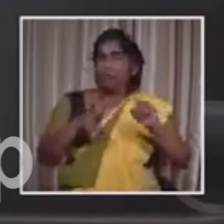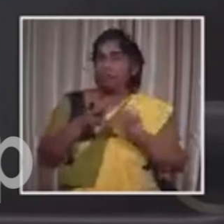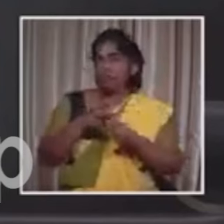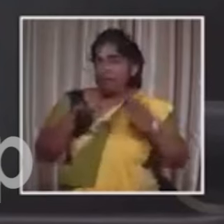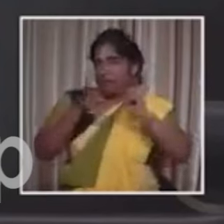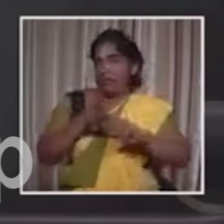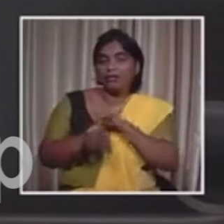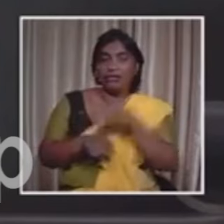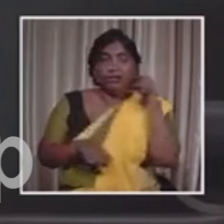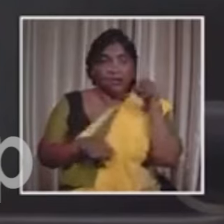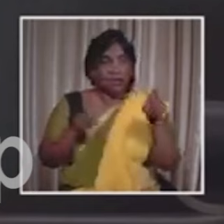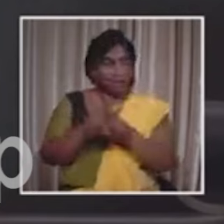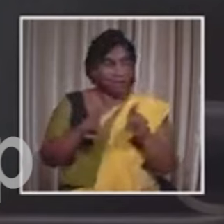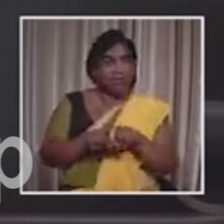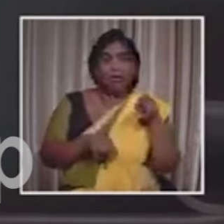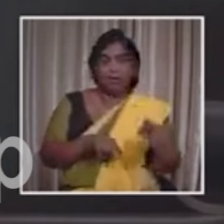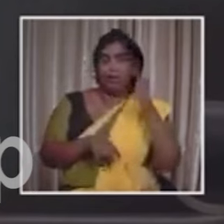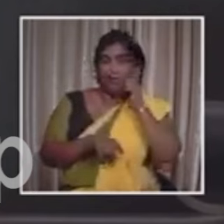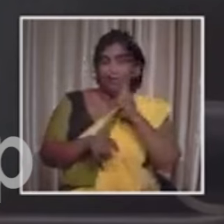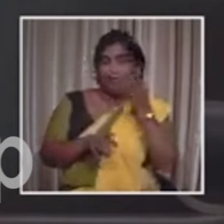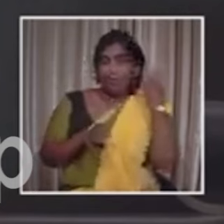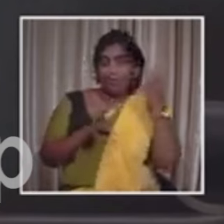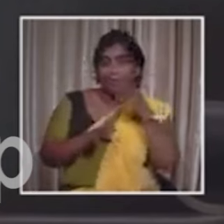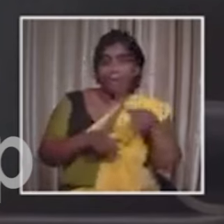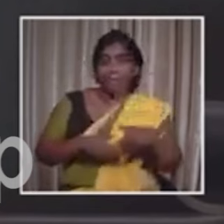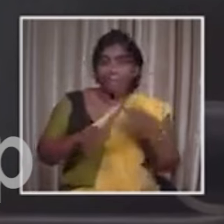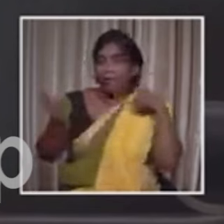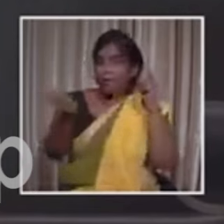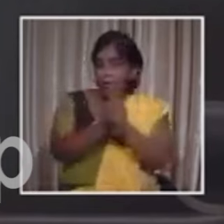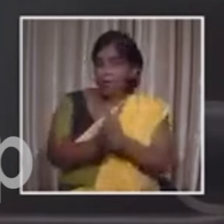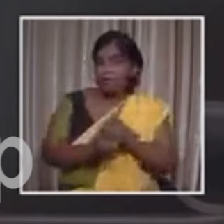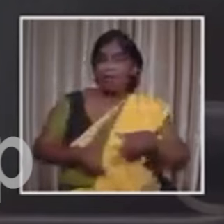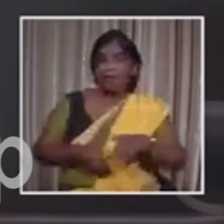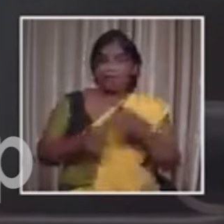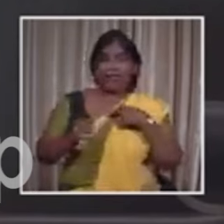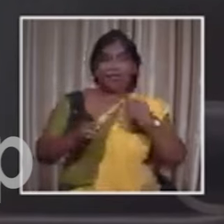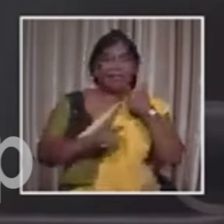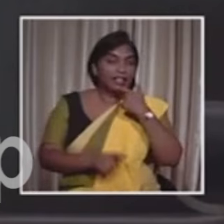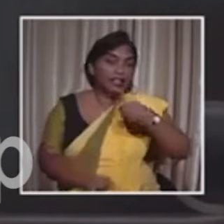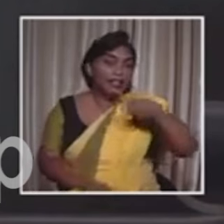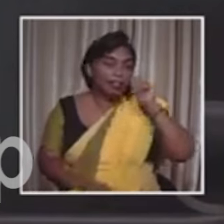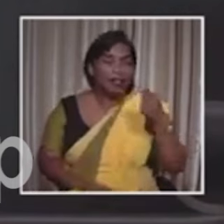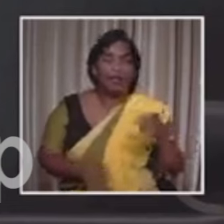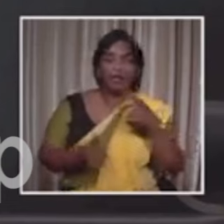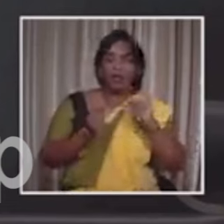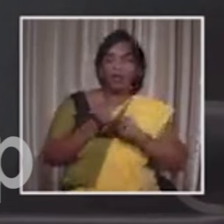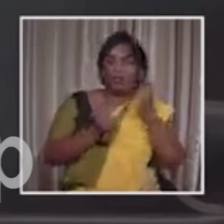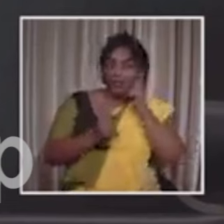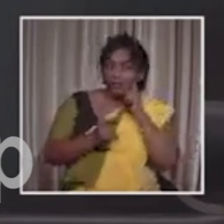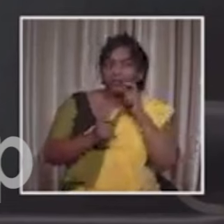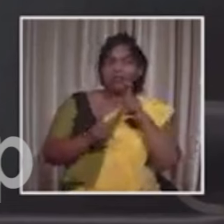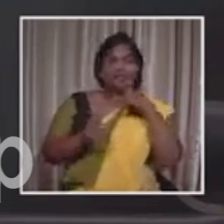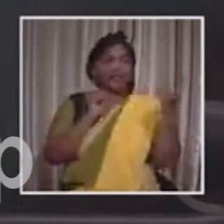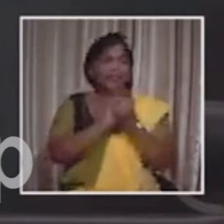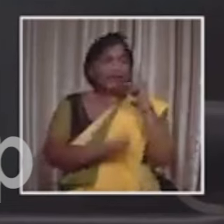කරලා මේ සාරාන්ව පාරේදී හම්බෙච්ච අය, සාරාන් එක්ක තේබීපු අය, සාරාන්ව නිකන් කතා කරපු අය තවම